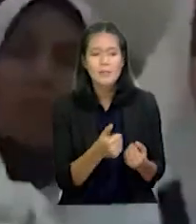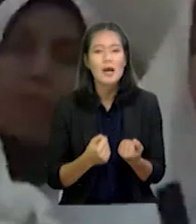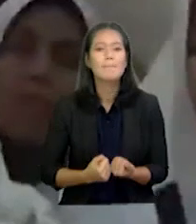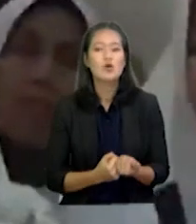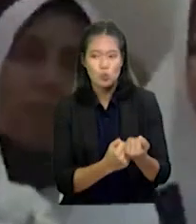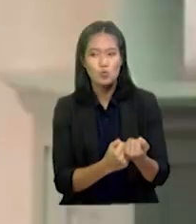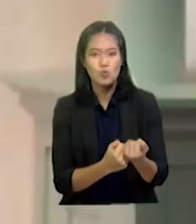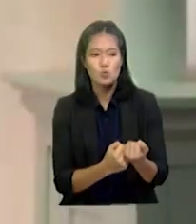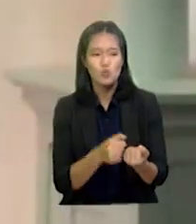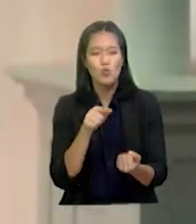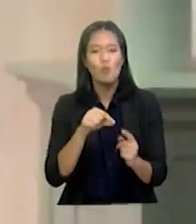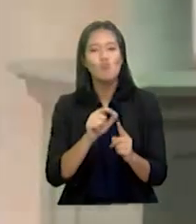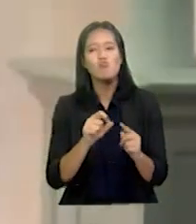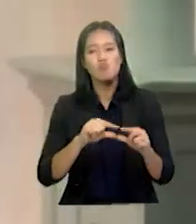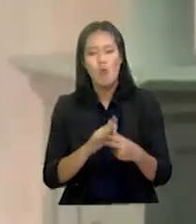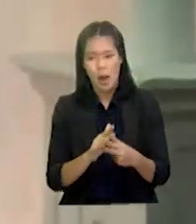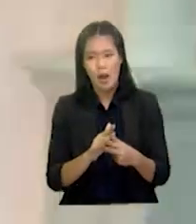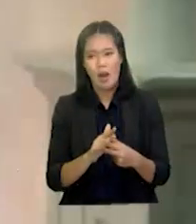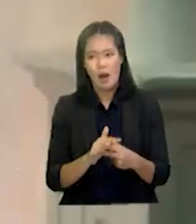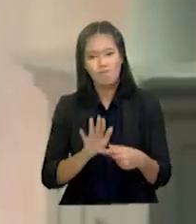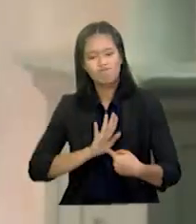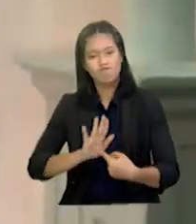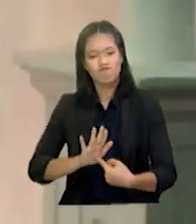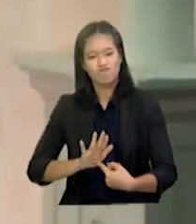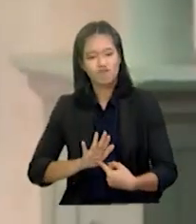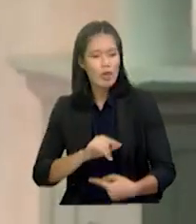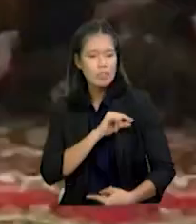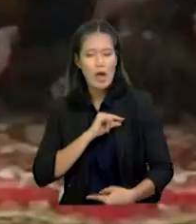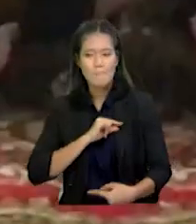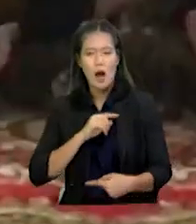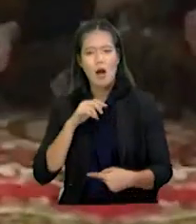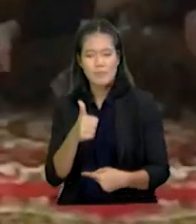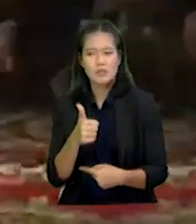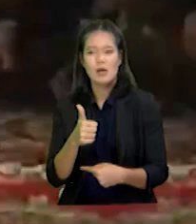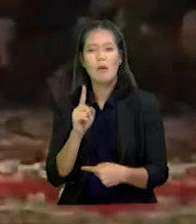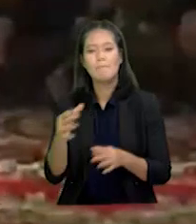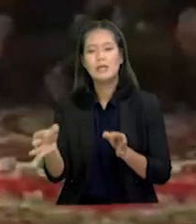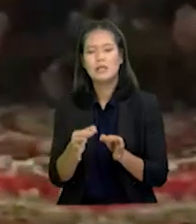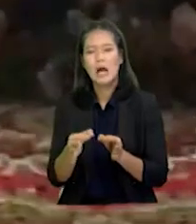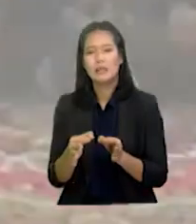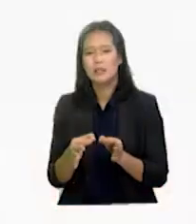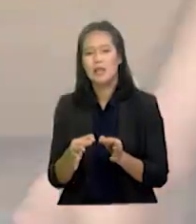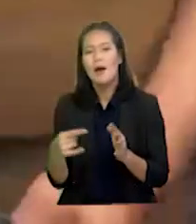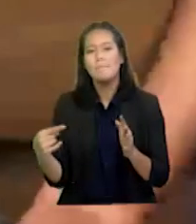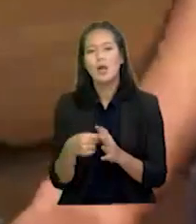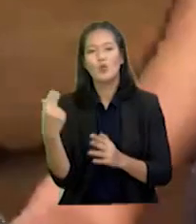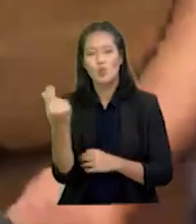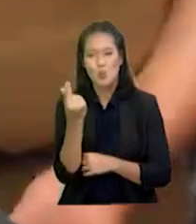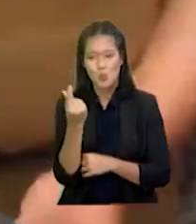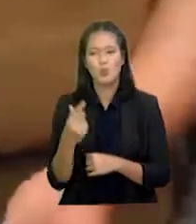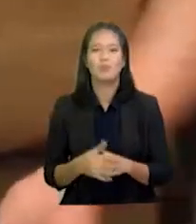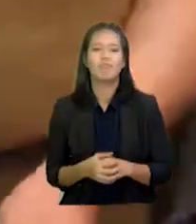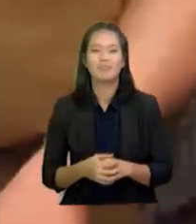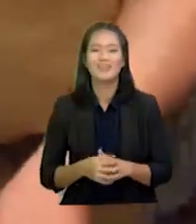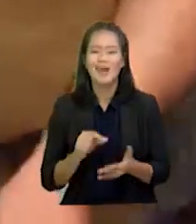kepada Puan Maharani untuk mendongkrak citra dan elektabilitas menuju Pilpres 2024. Namanya memang seperti